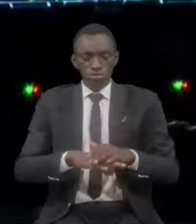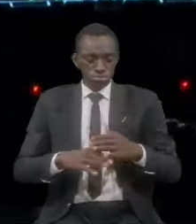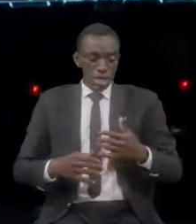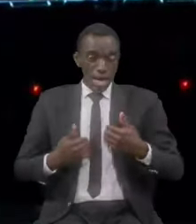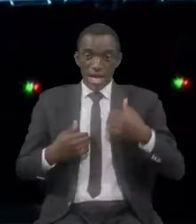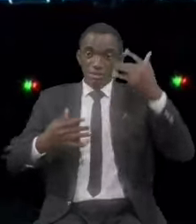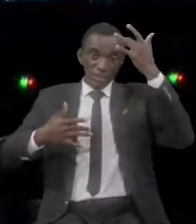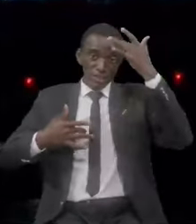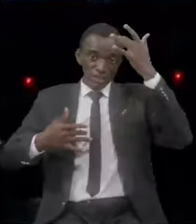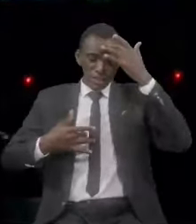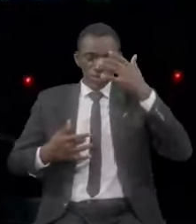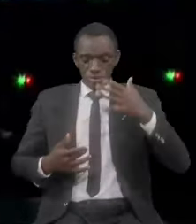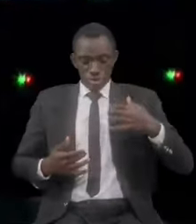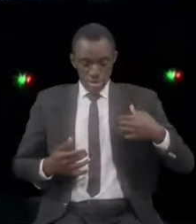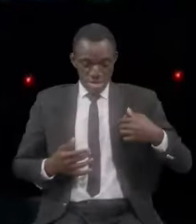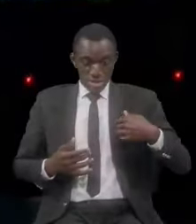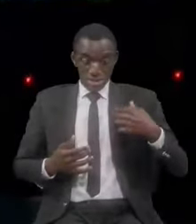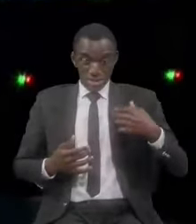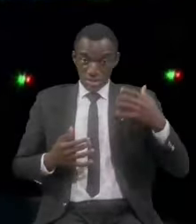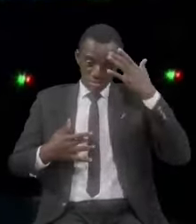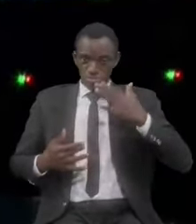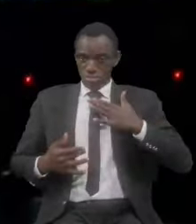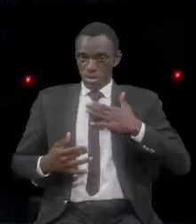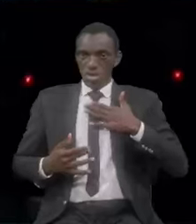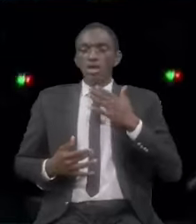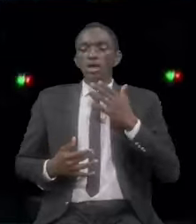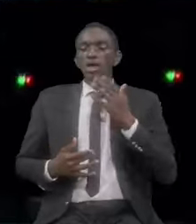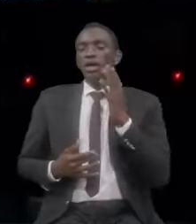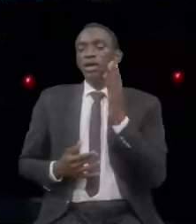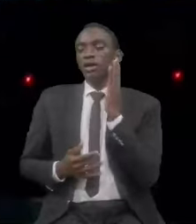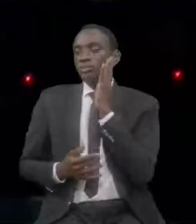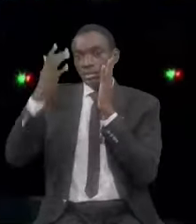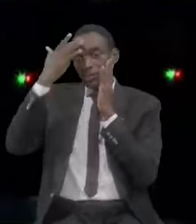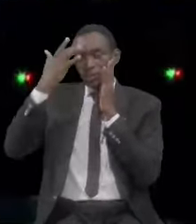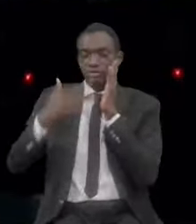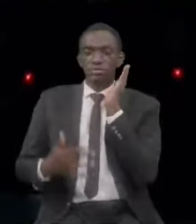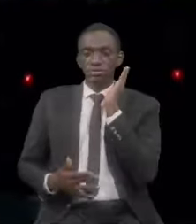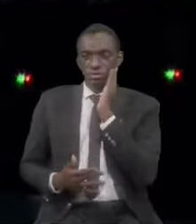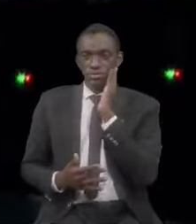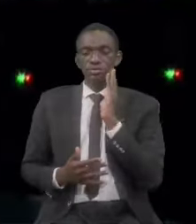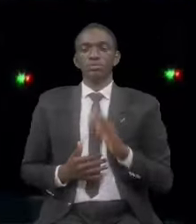Imposez-vous la main là où vous avez la maladie ou l'infirmité.